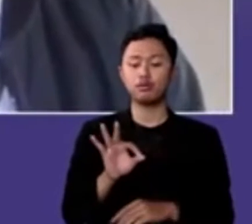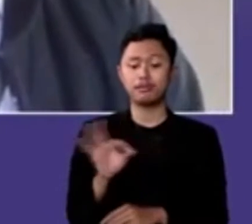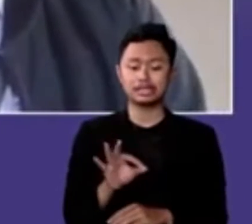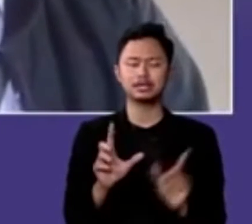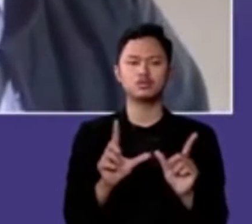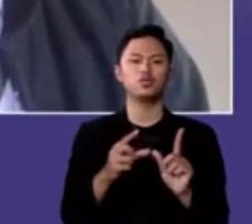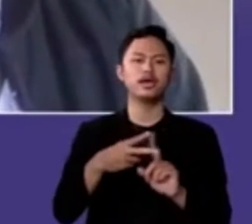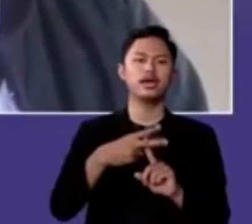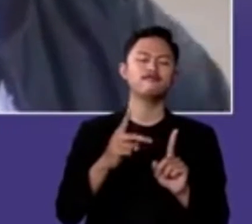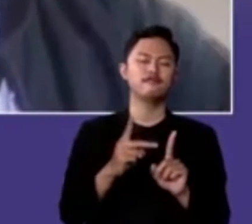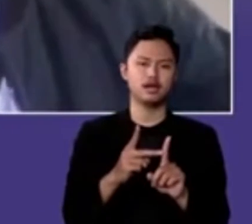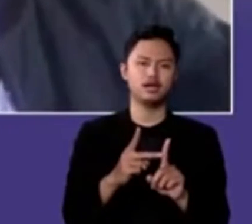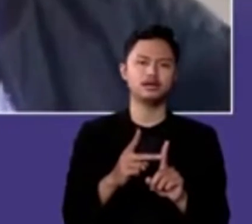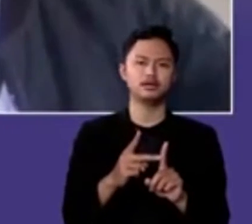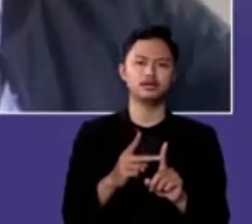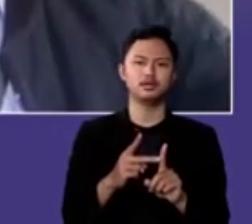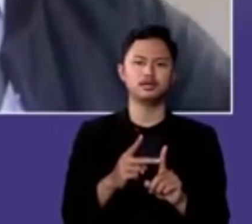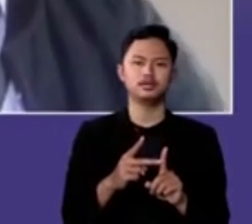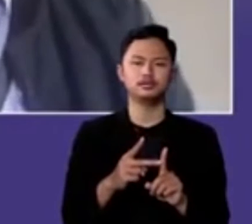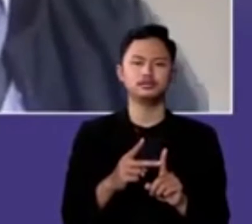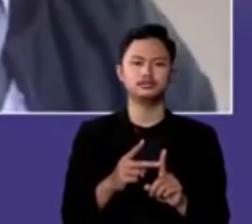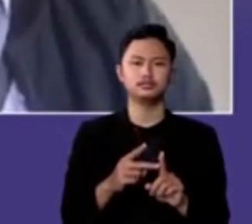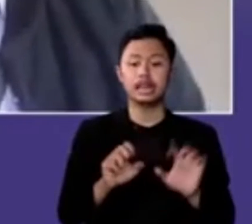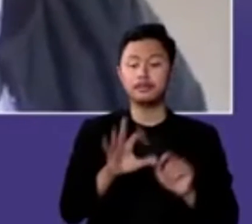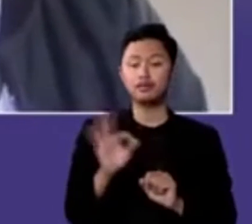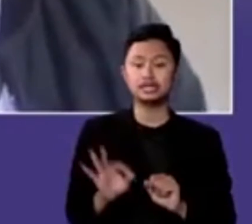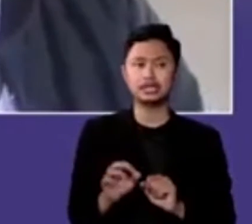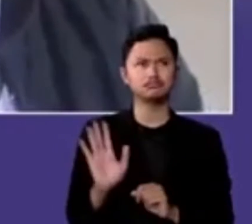sekarang 80% besar juga ya